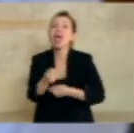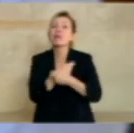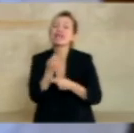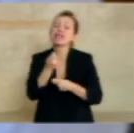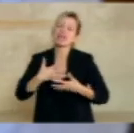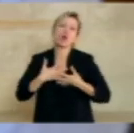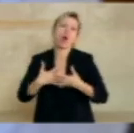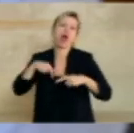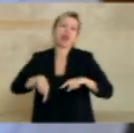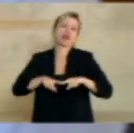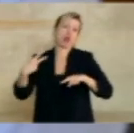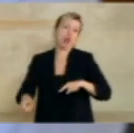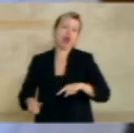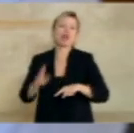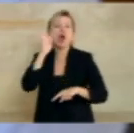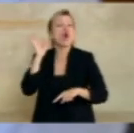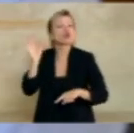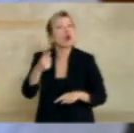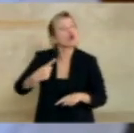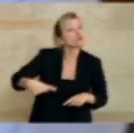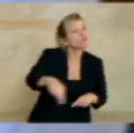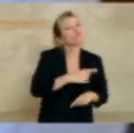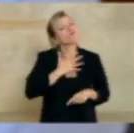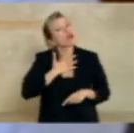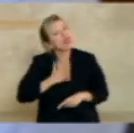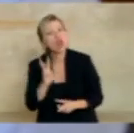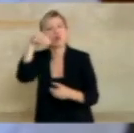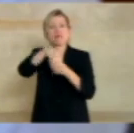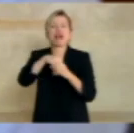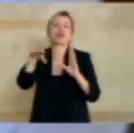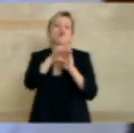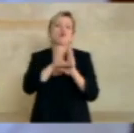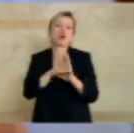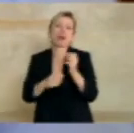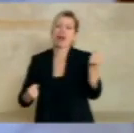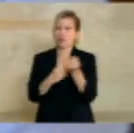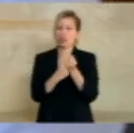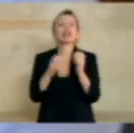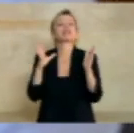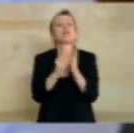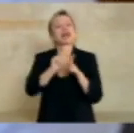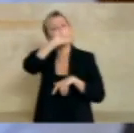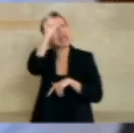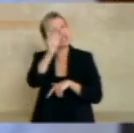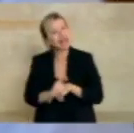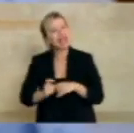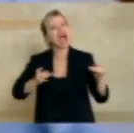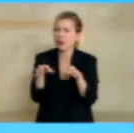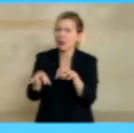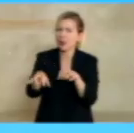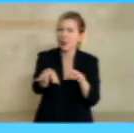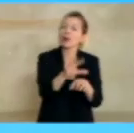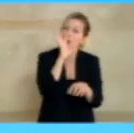η χώρα μας, ώστε να μπουν και εκείνες στα διάφορα προγράμματα. Κάποιες χώρες όπως η Ιταλία και η Ιρλανδία το έχουν κάνει.